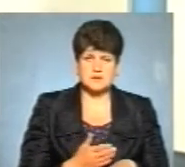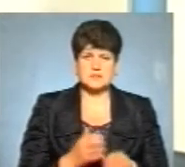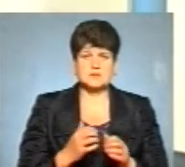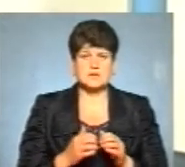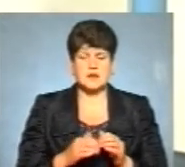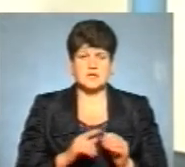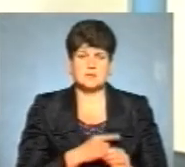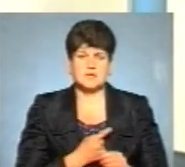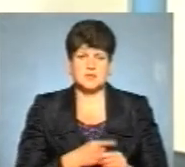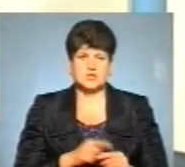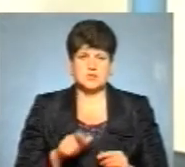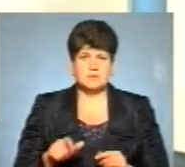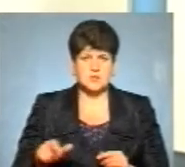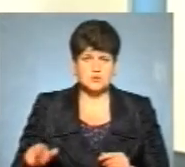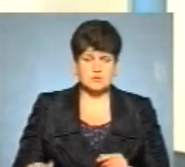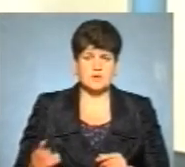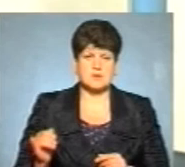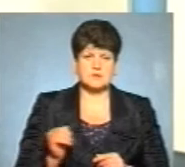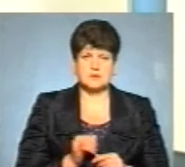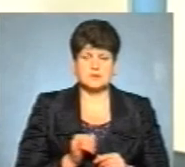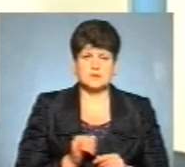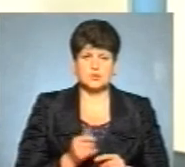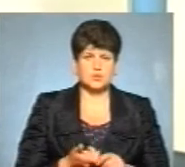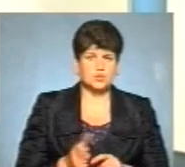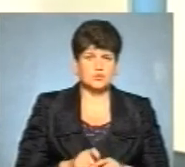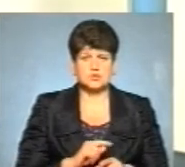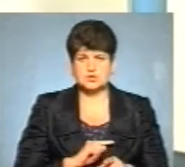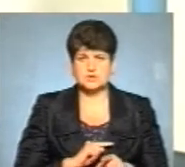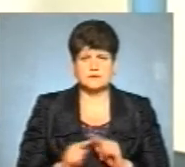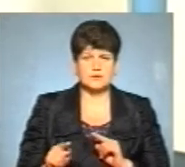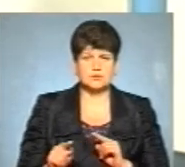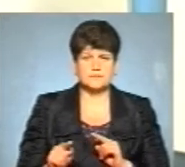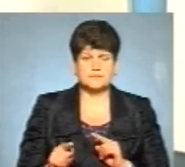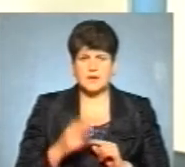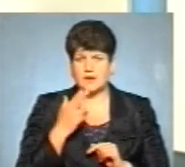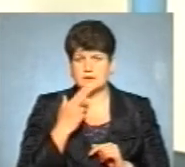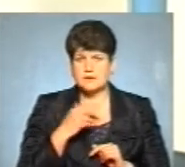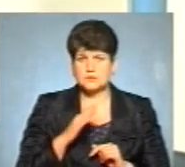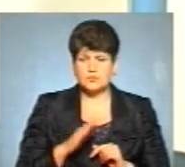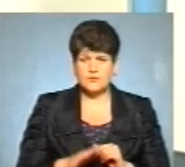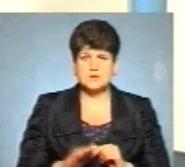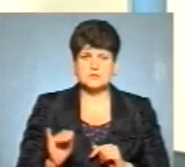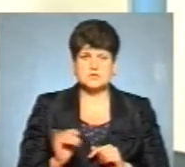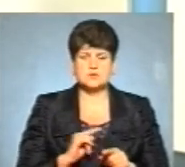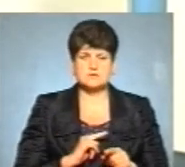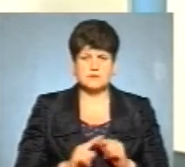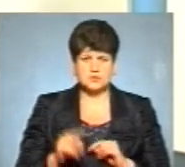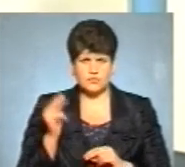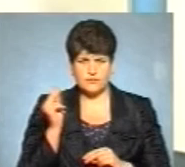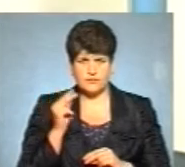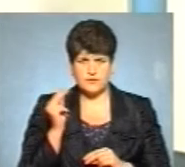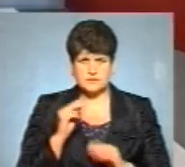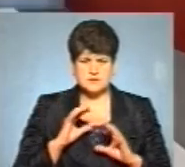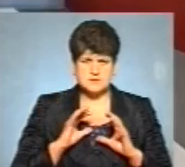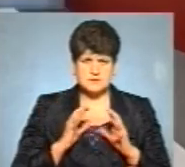середній медичний персонал, які дуже швидко адаптувалися, дуже швидко вивчили